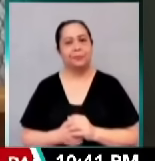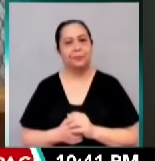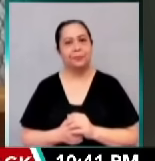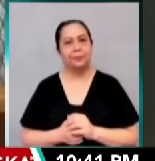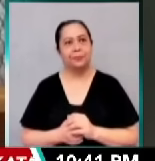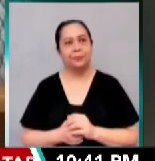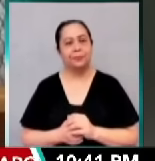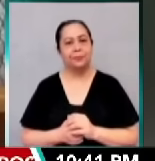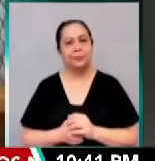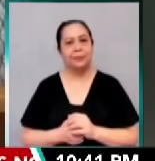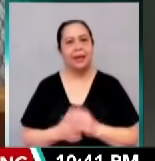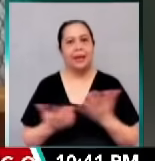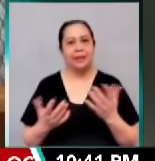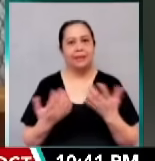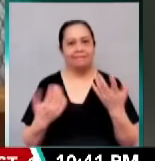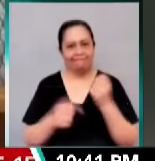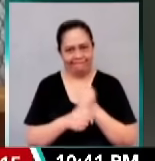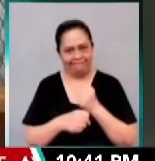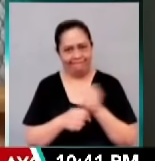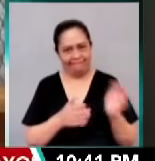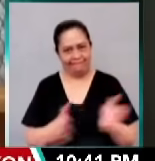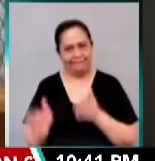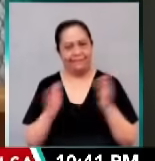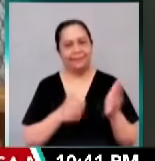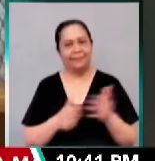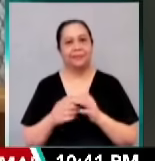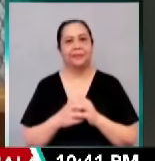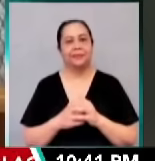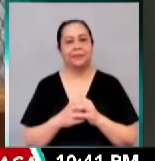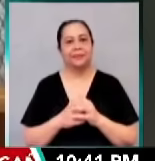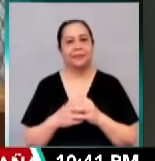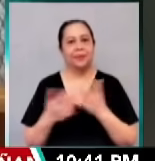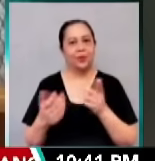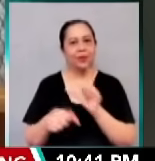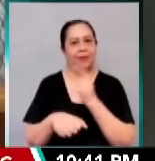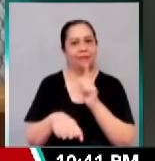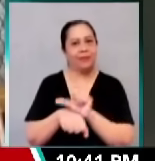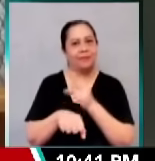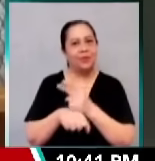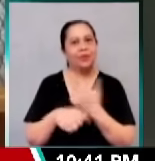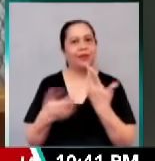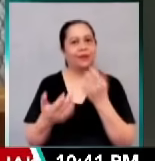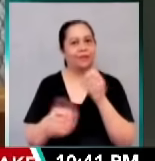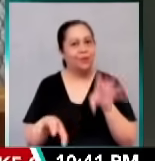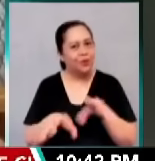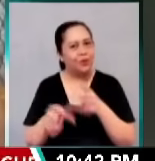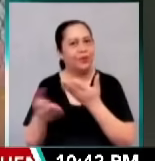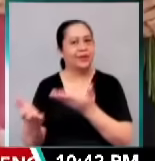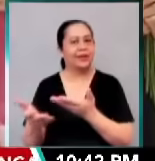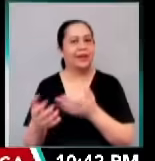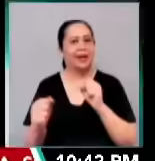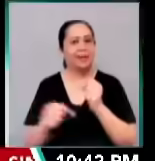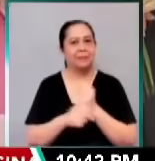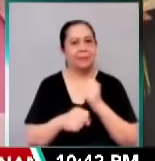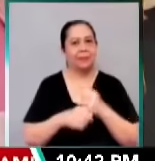let's organize this na may livelihood sila and then I can make the designs.